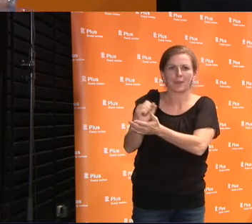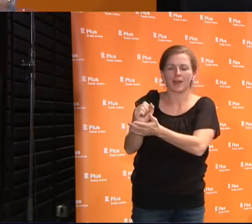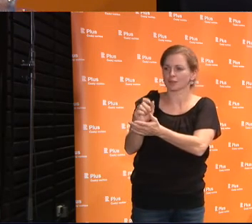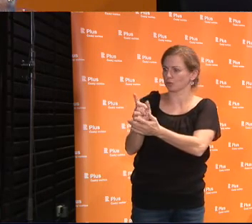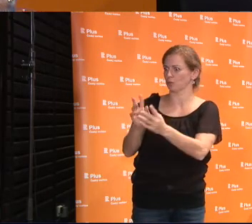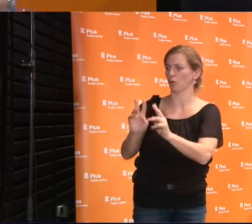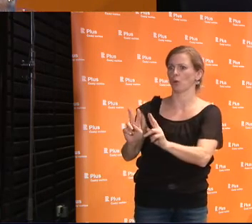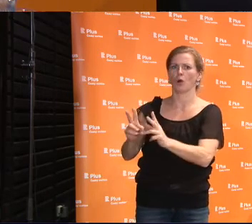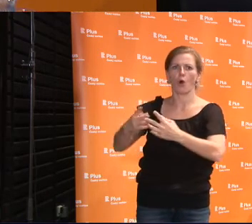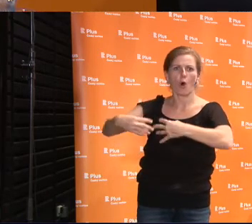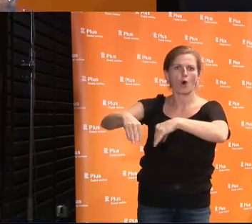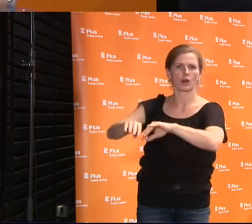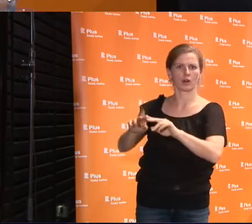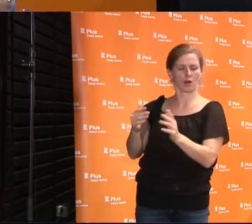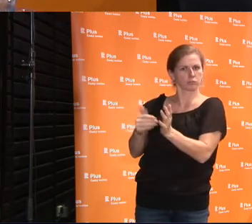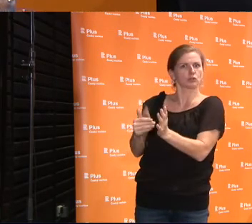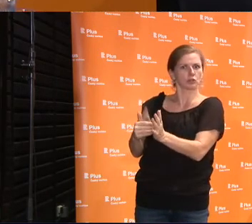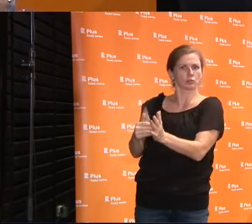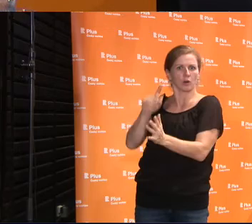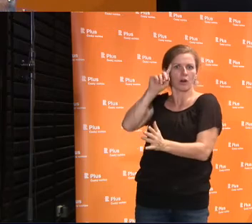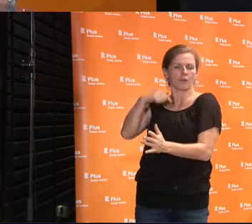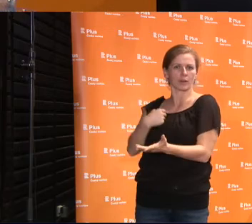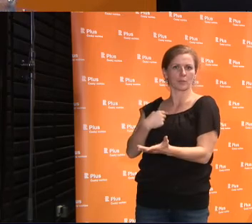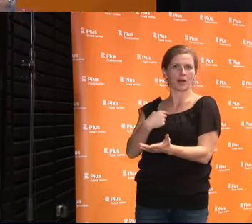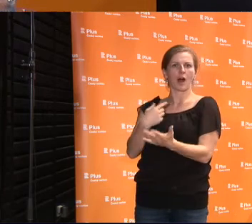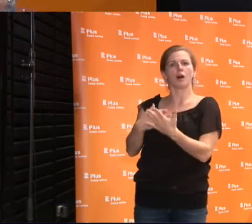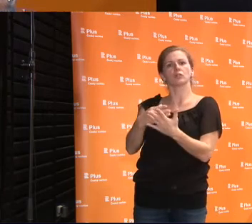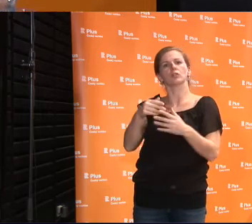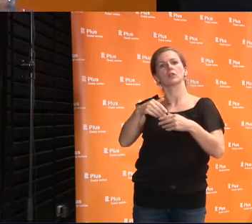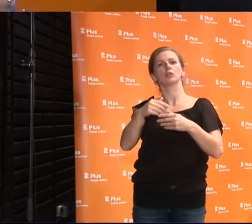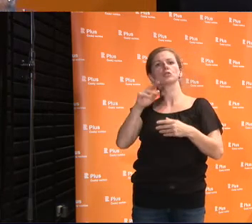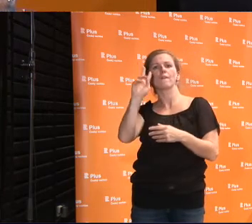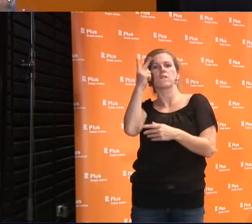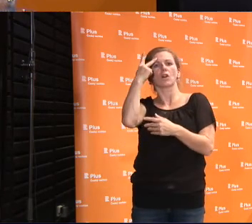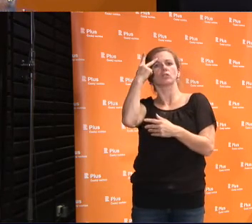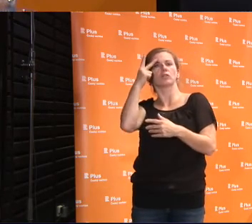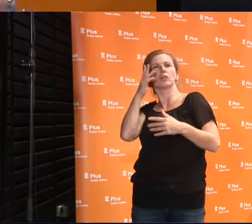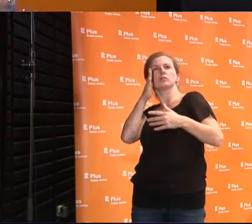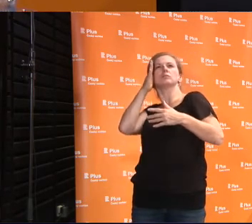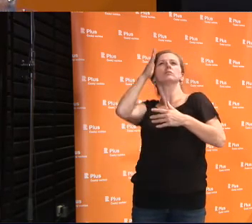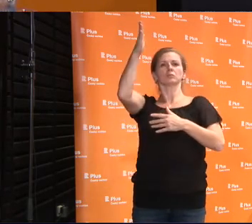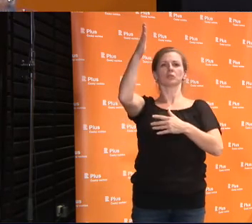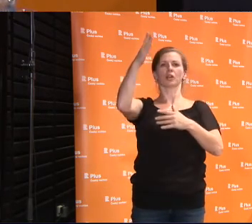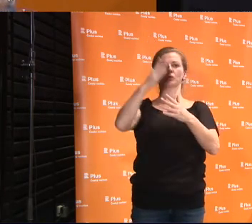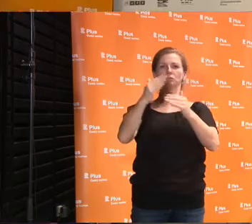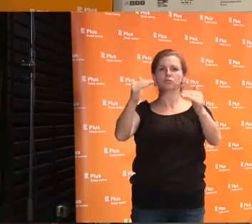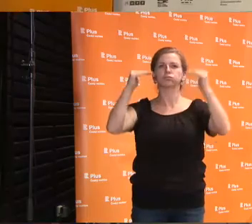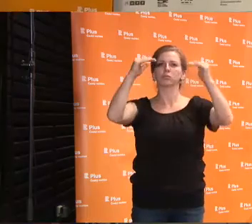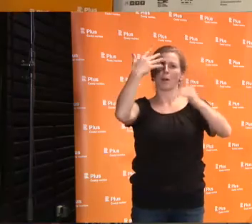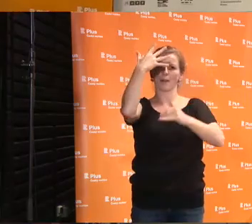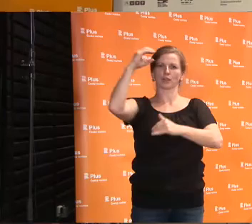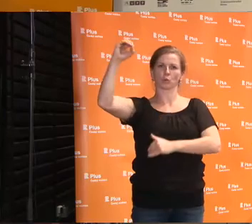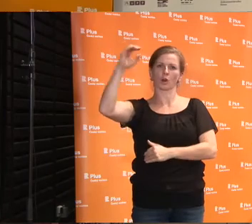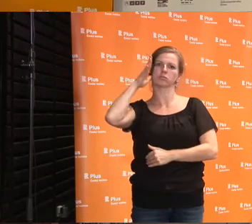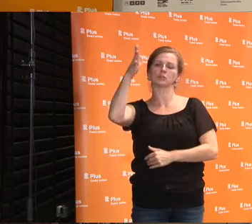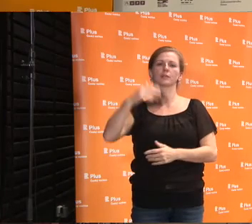aby jsme ochránili zdroje. A to už je filozofie, která směřuje ke společnosti 5.0. A jde to ale ruku v ruce. Dívám se do